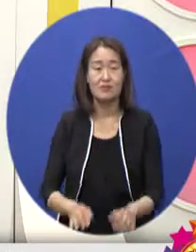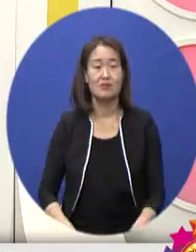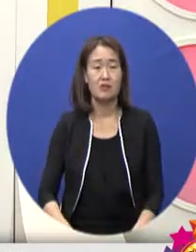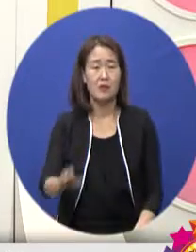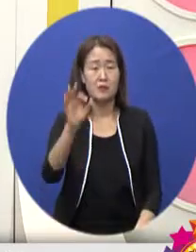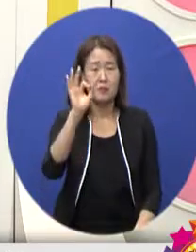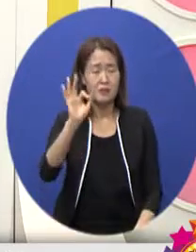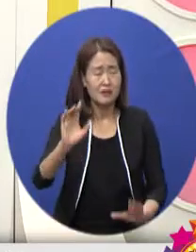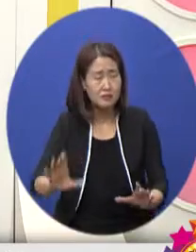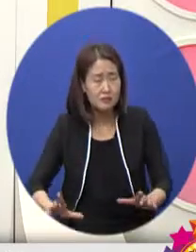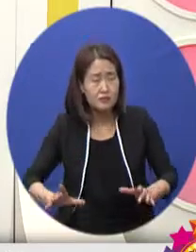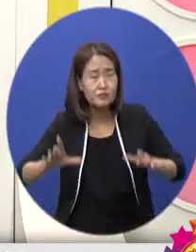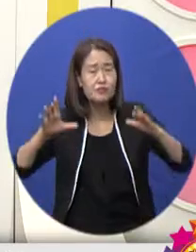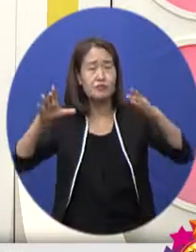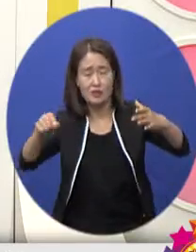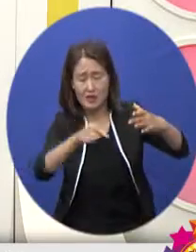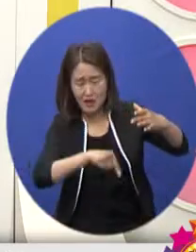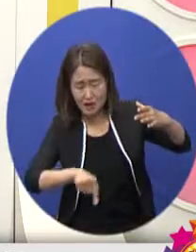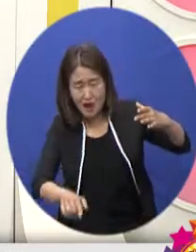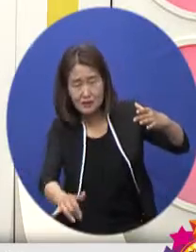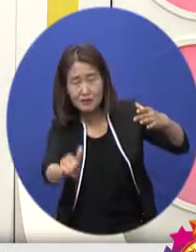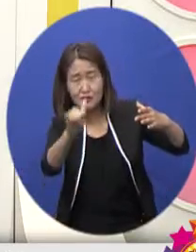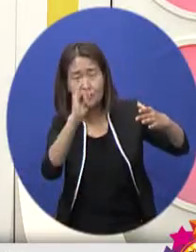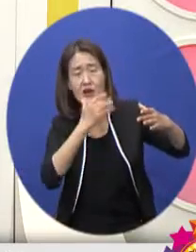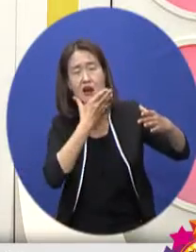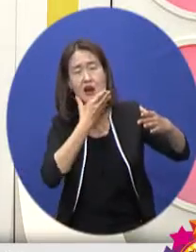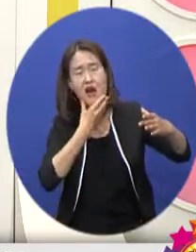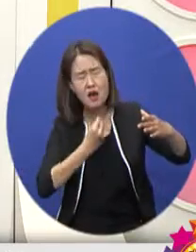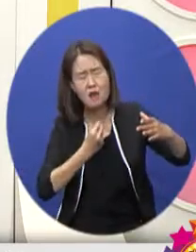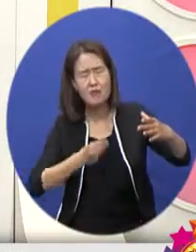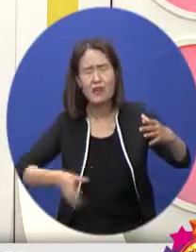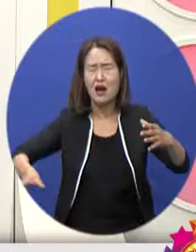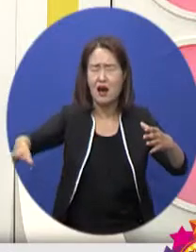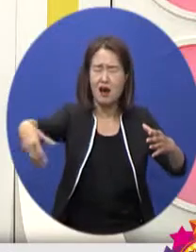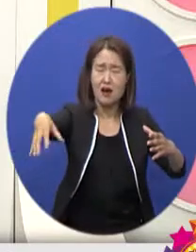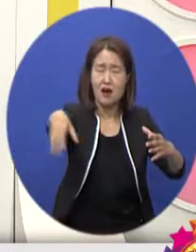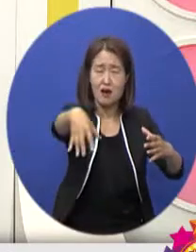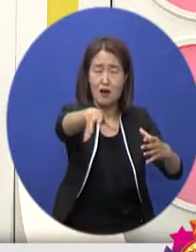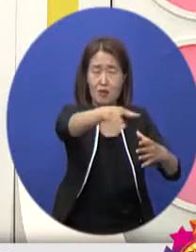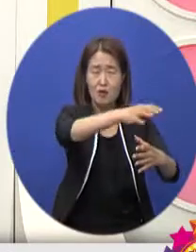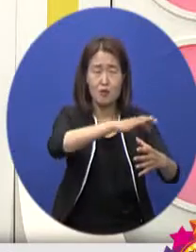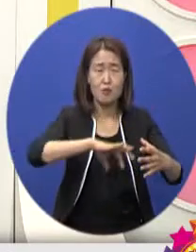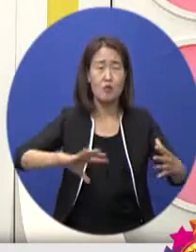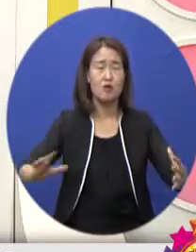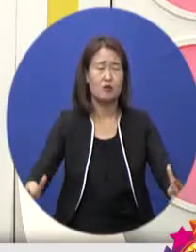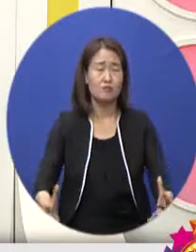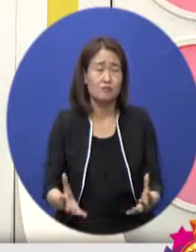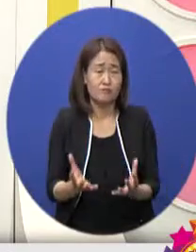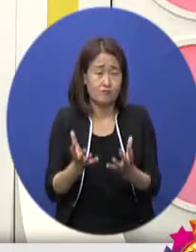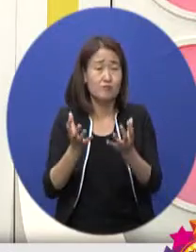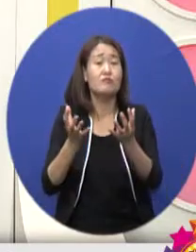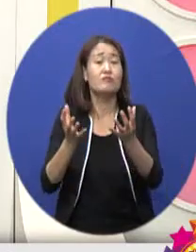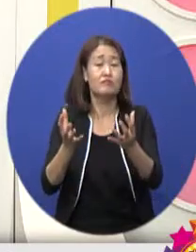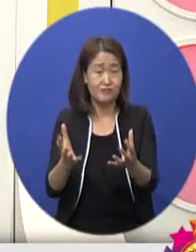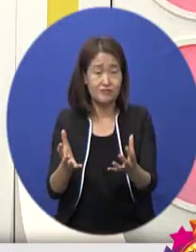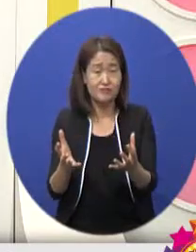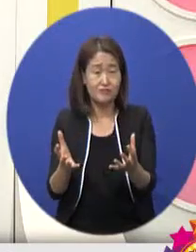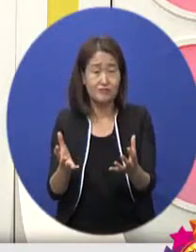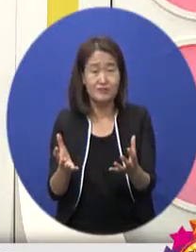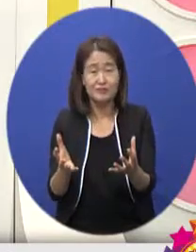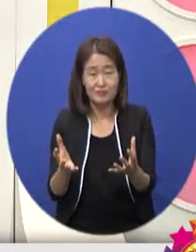이 세상에 있는 행복 다 모아 모아 모아서